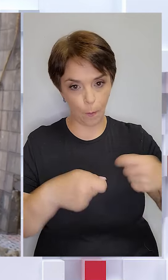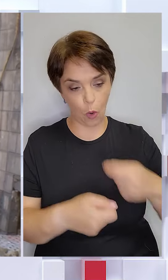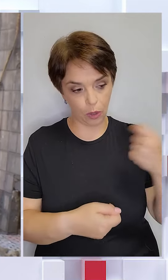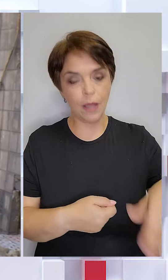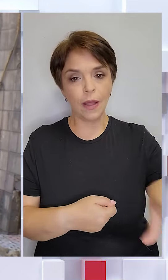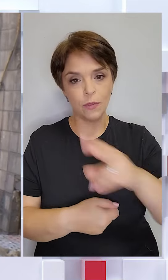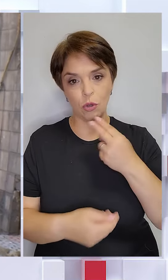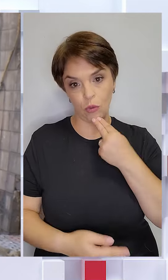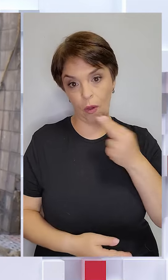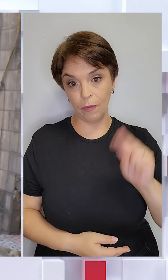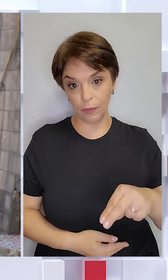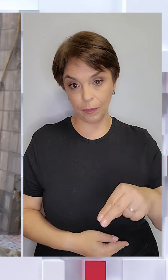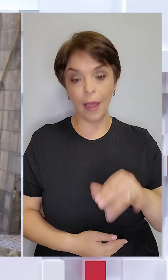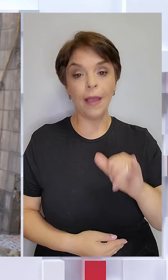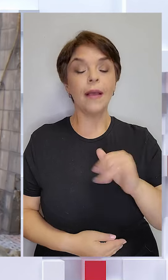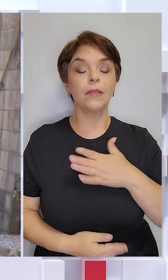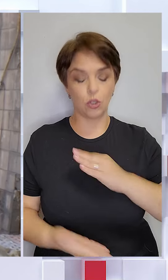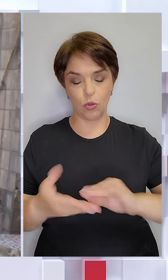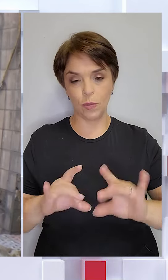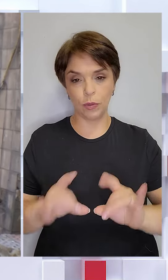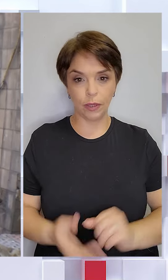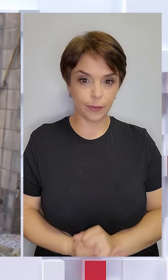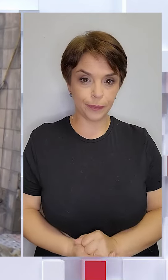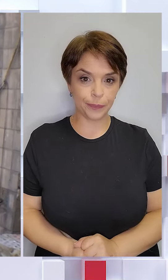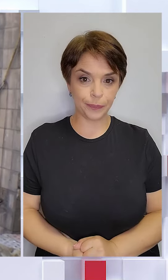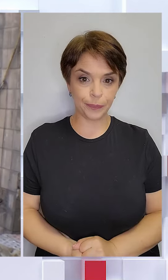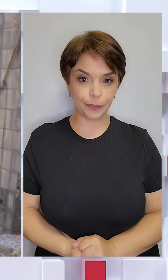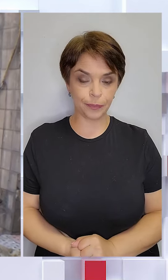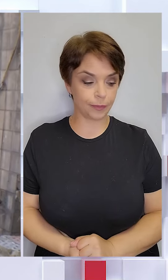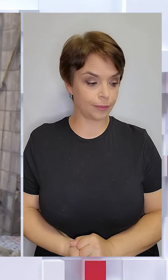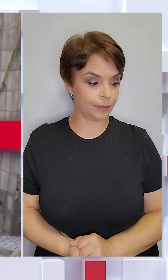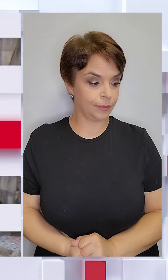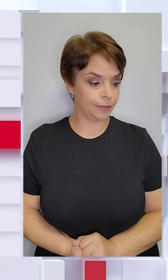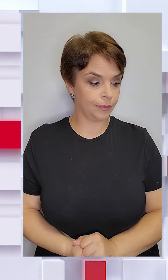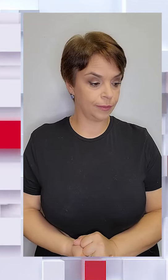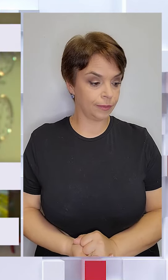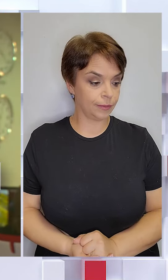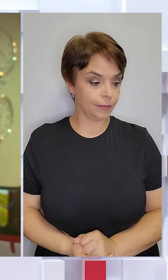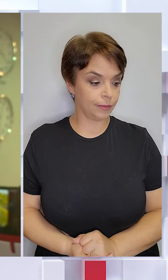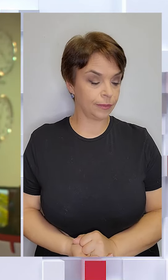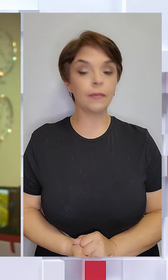на усіх винуватців. Ірина Кондрачук, Іван Павлович, ТСН 1+1.